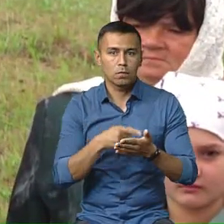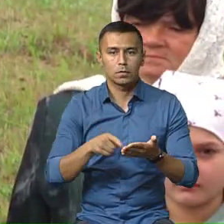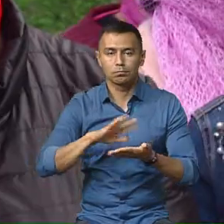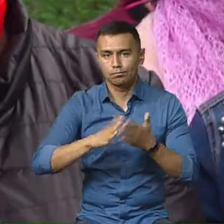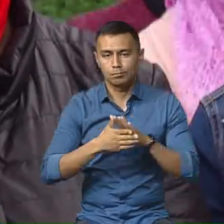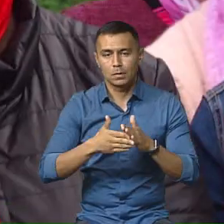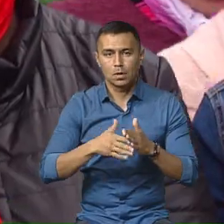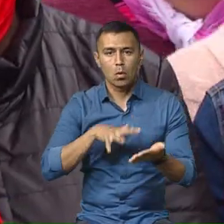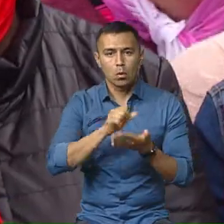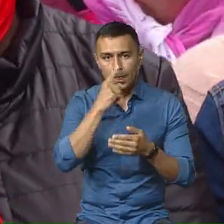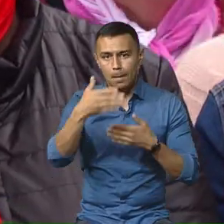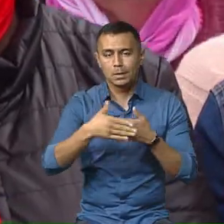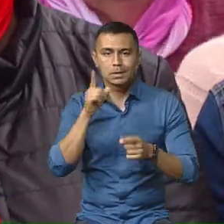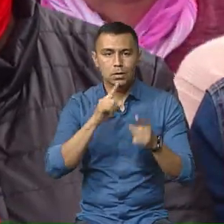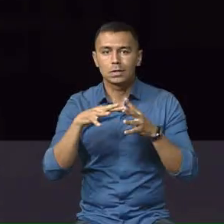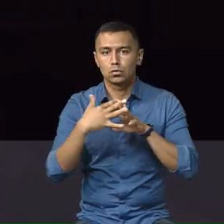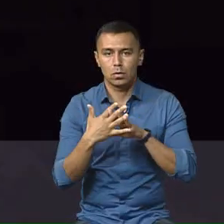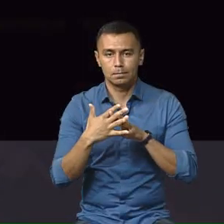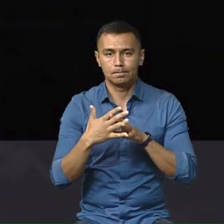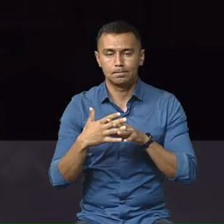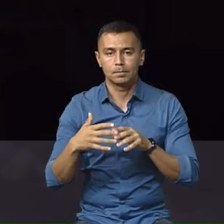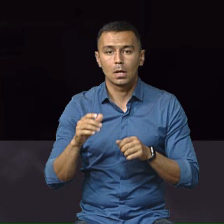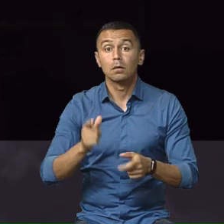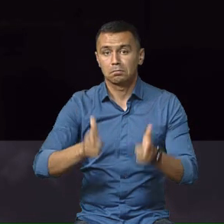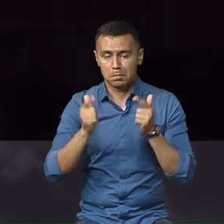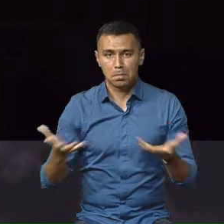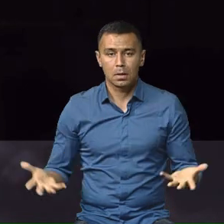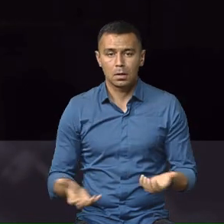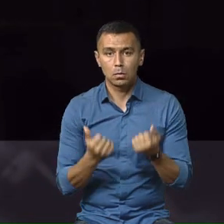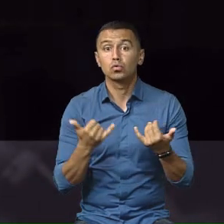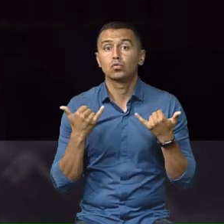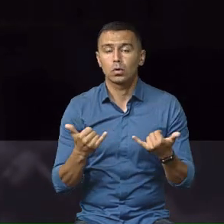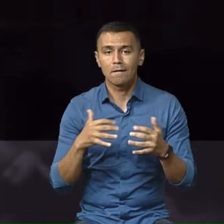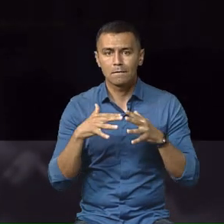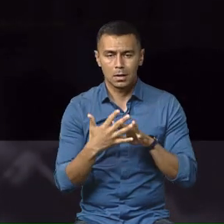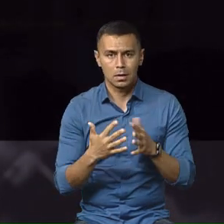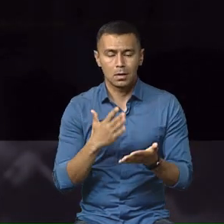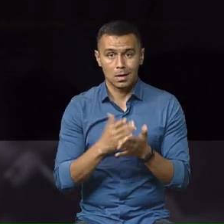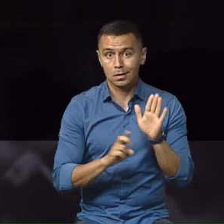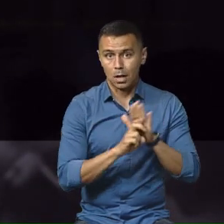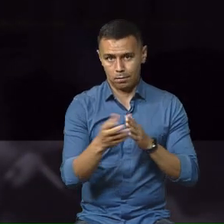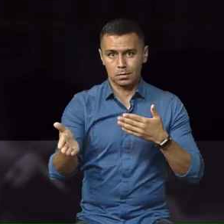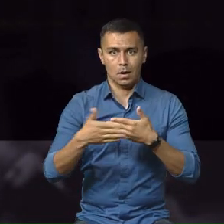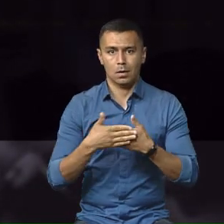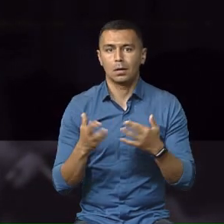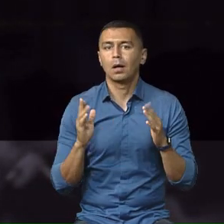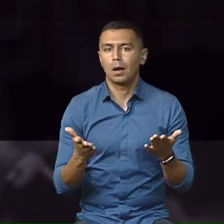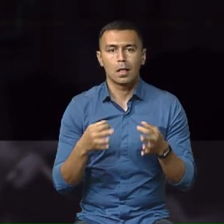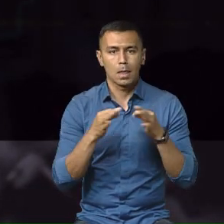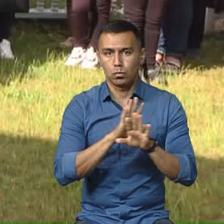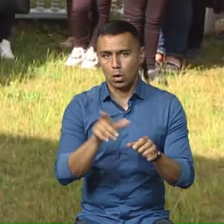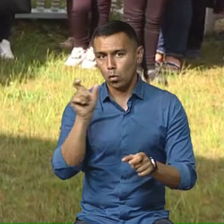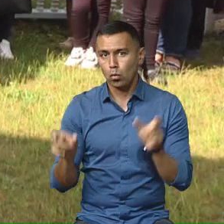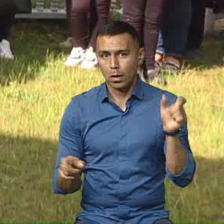оренди будуть на найближчій сесії сільської ради. Звісно, підтримано. Як це так? Сьогодні в селі стоїть церква і закрита, і не пускають людей